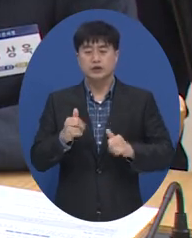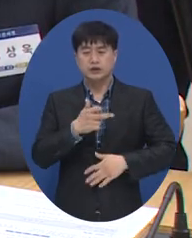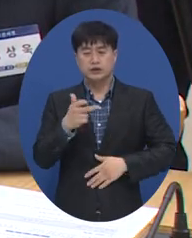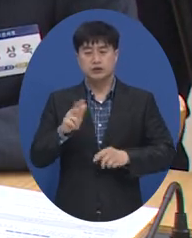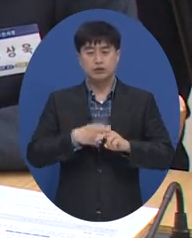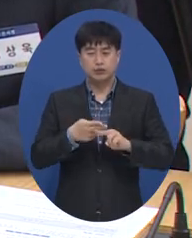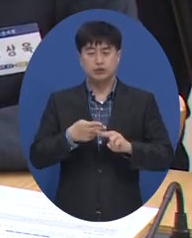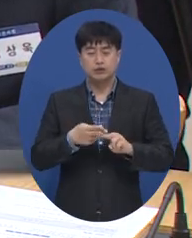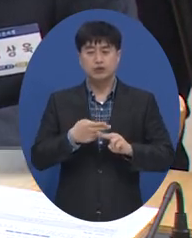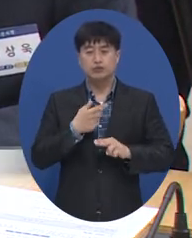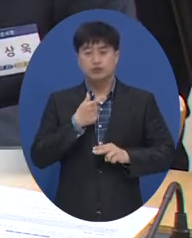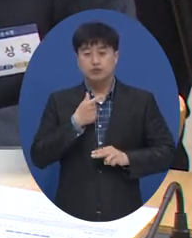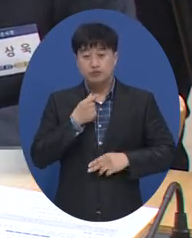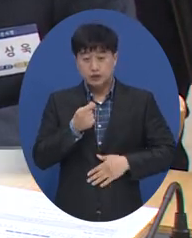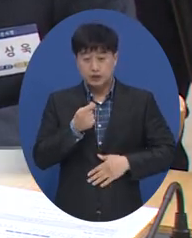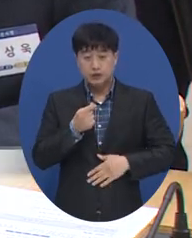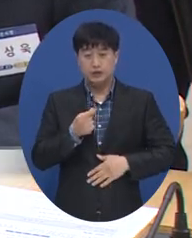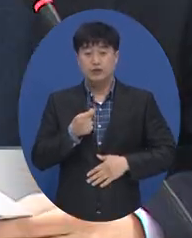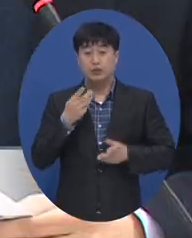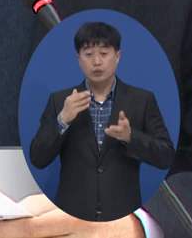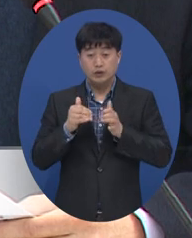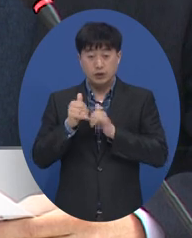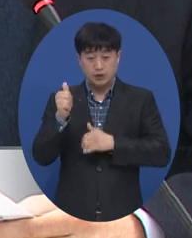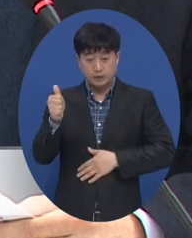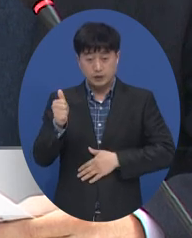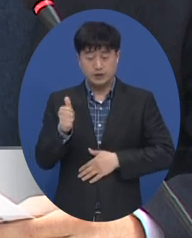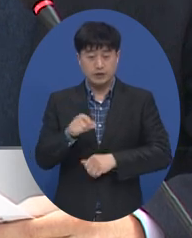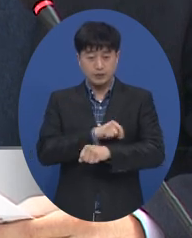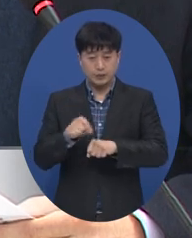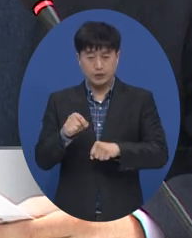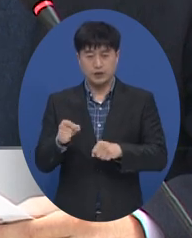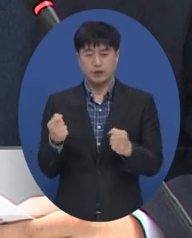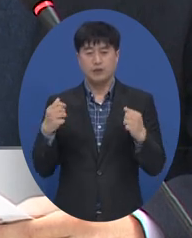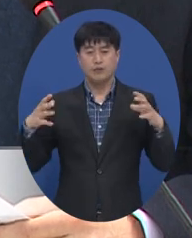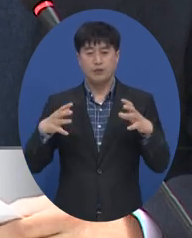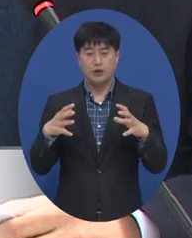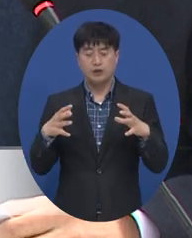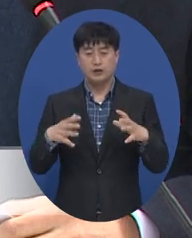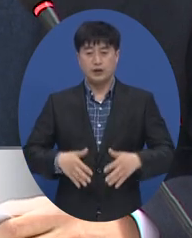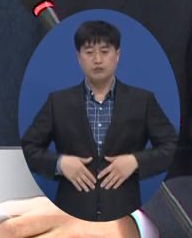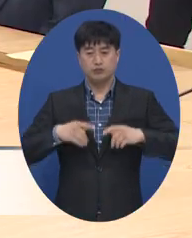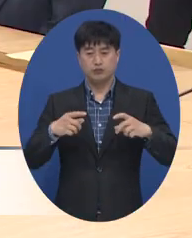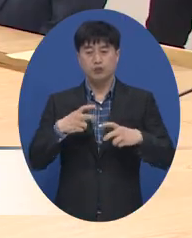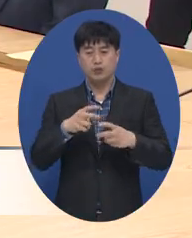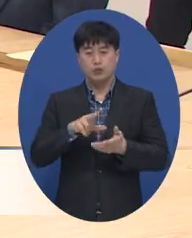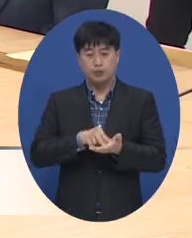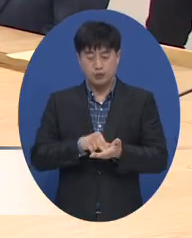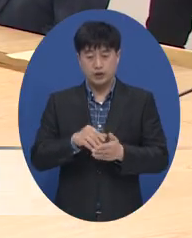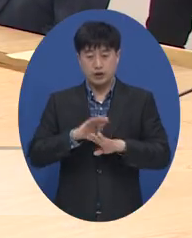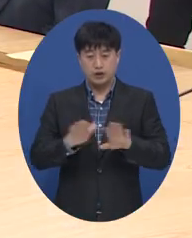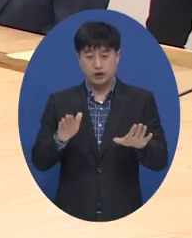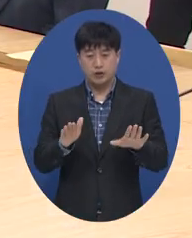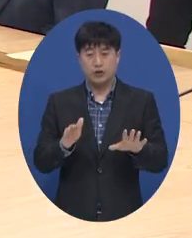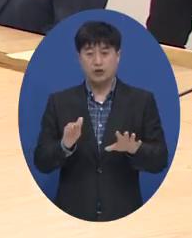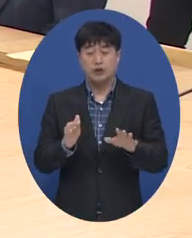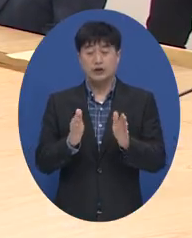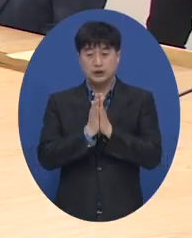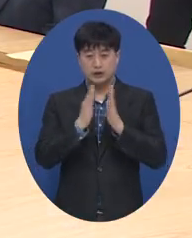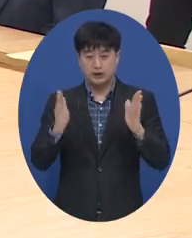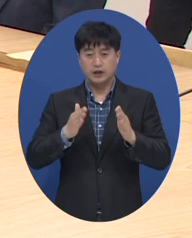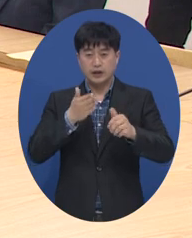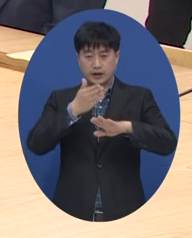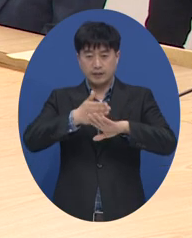선물이 되길 바란다며 지사께서 각별히 협력해 가장 수요가 많은 경기 남부권 교통 문제 해결에 물꼬를